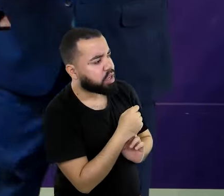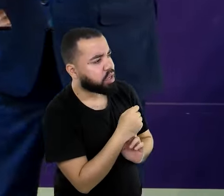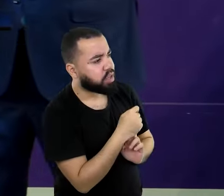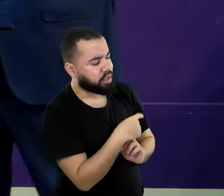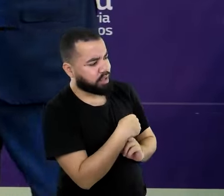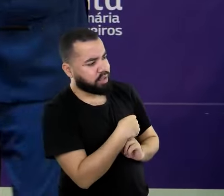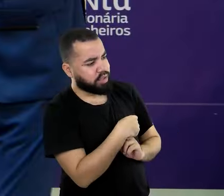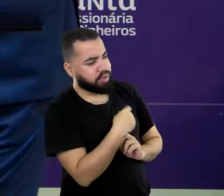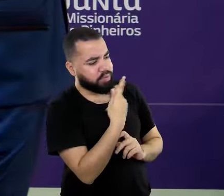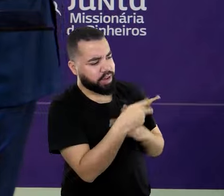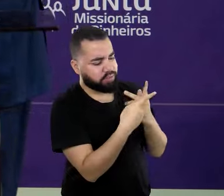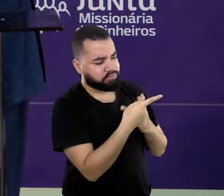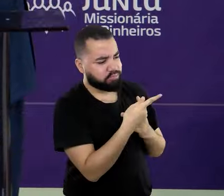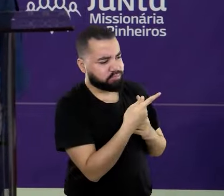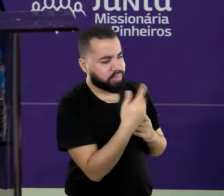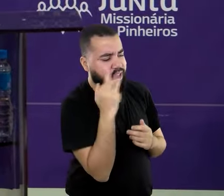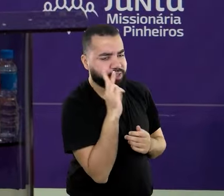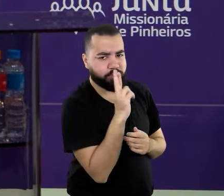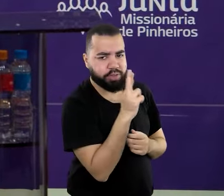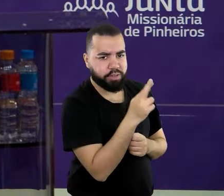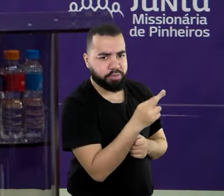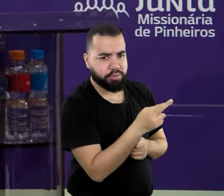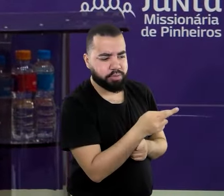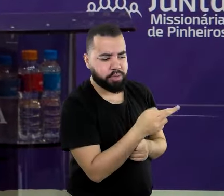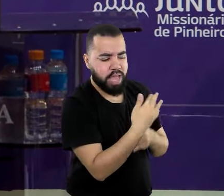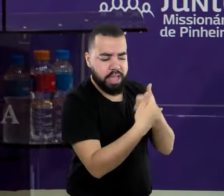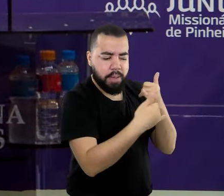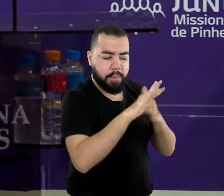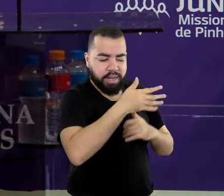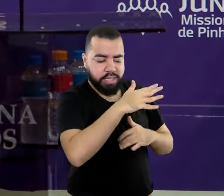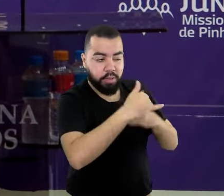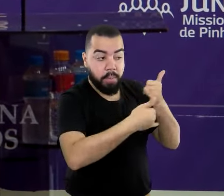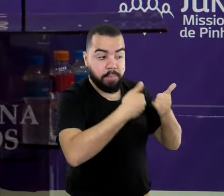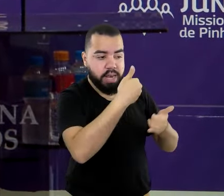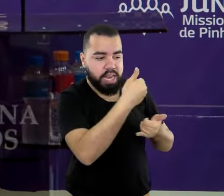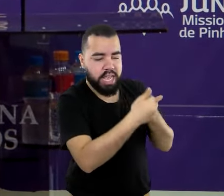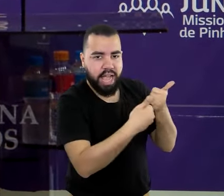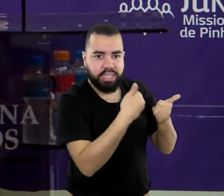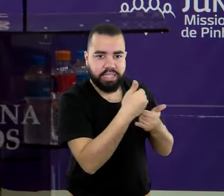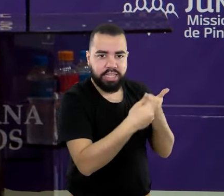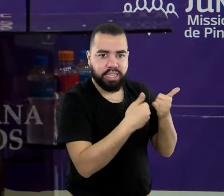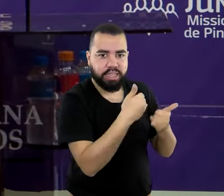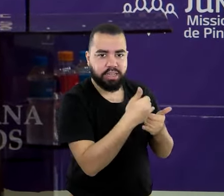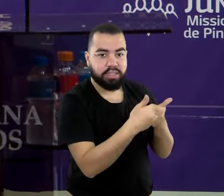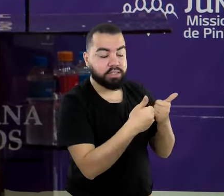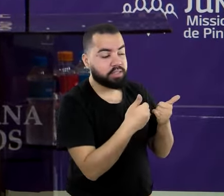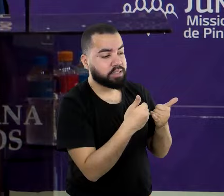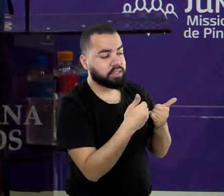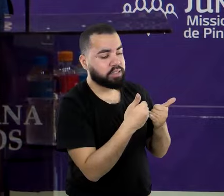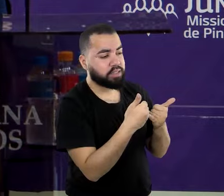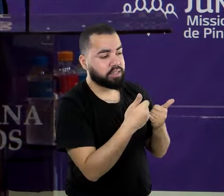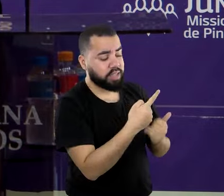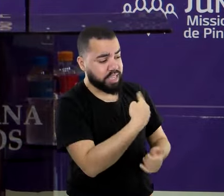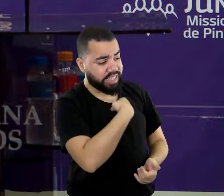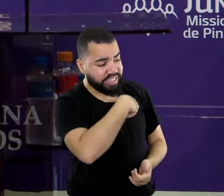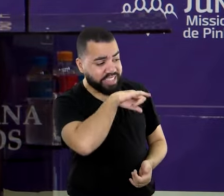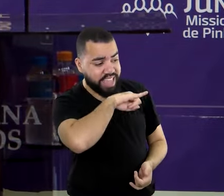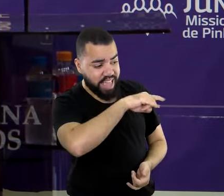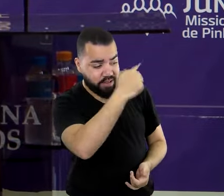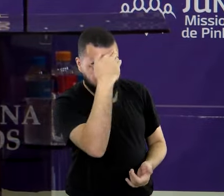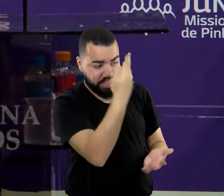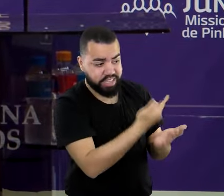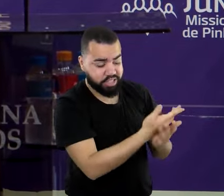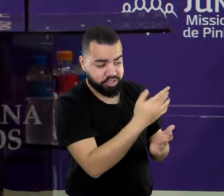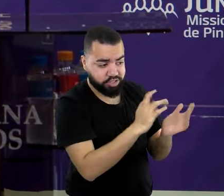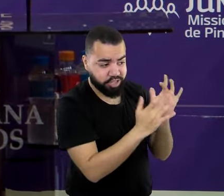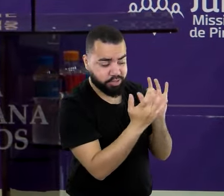de brincadeira. 예수님 믿으면은 교회 가면은 하나님 만나요? E ela disse: "Se eu crer em Jesus e